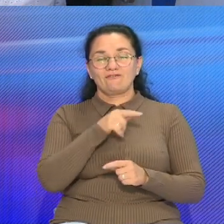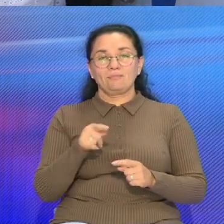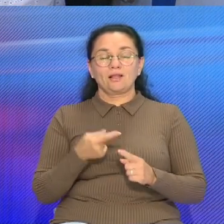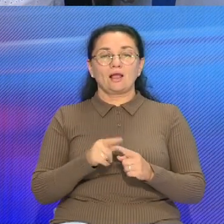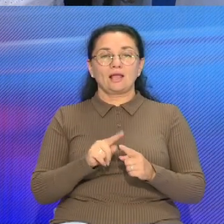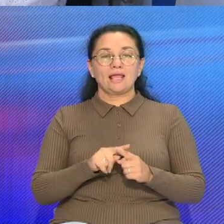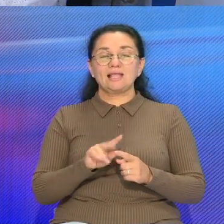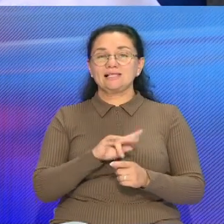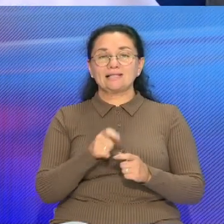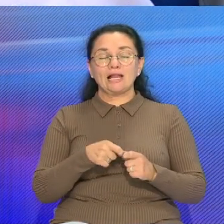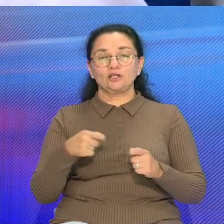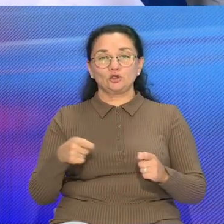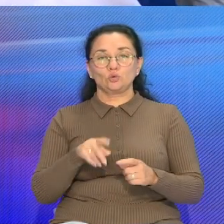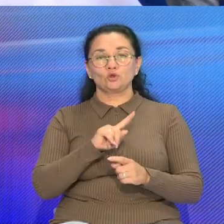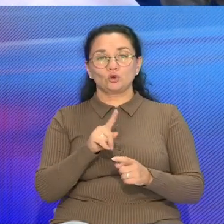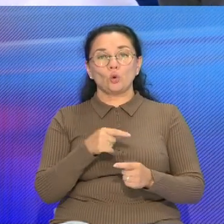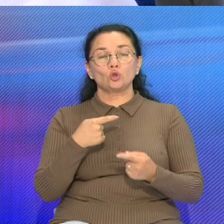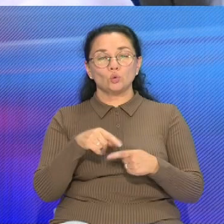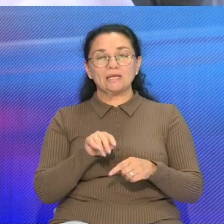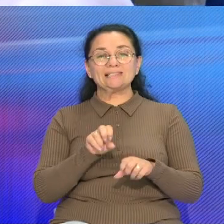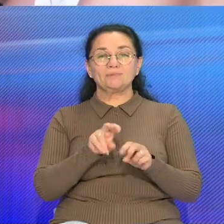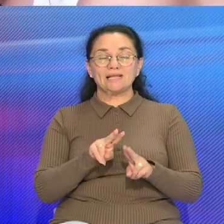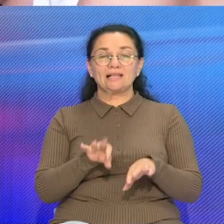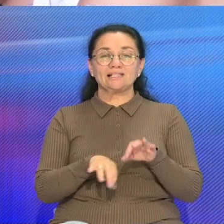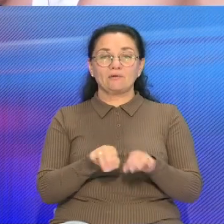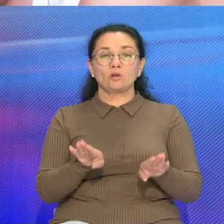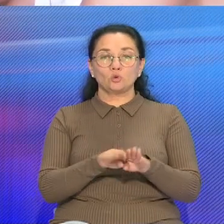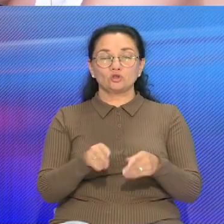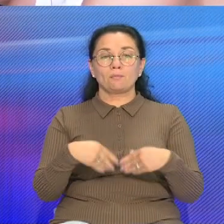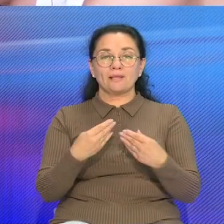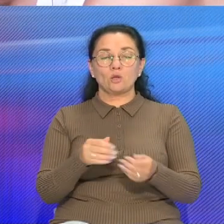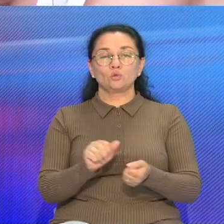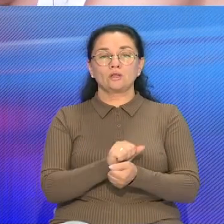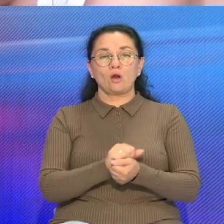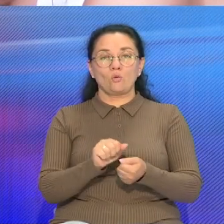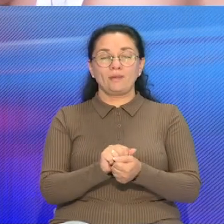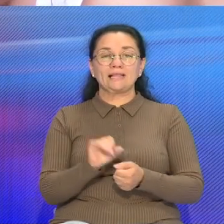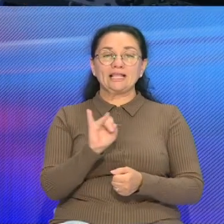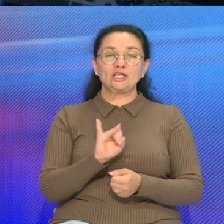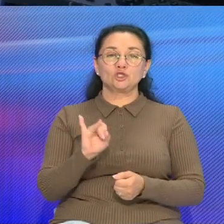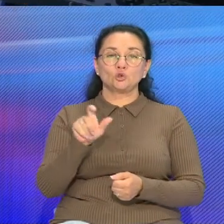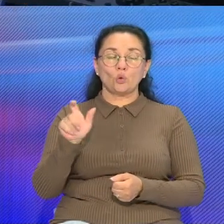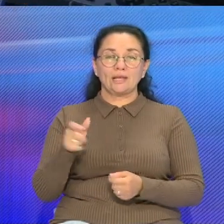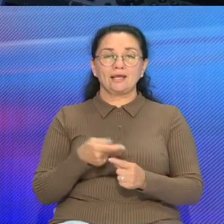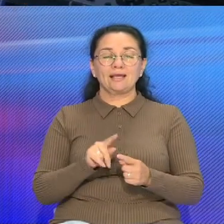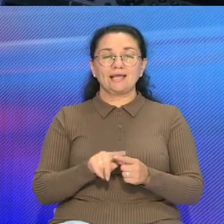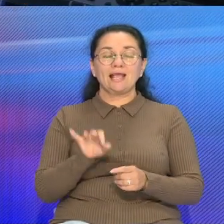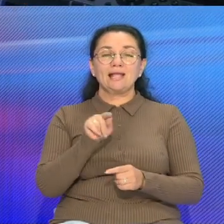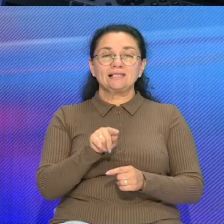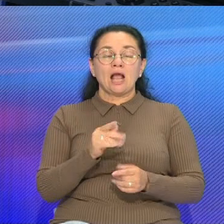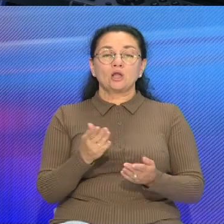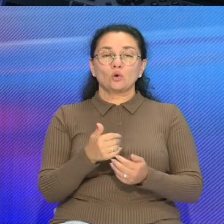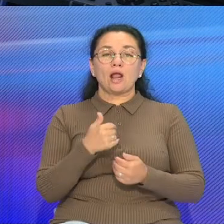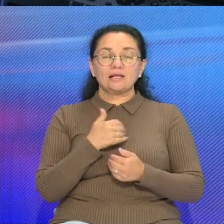падачы дакументаў і тыя, хто абраў іншыя спецыяльнасці. У іх ліку патэнцыйныя журналісты і гісторыкі, якія мараць атрымаць студэнцкія білеты.